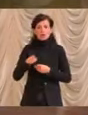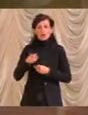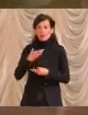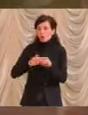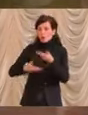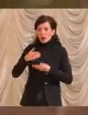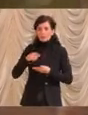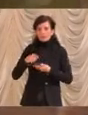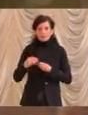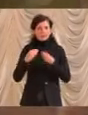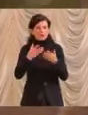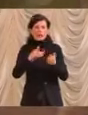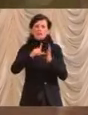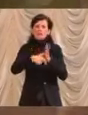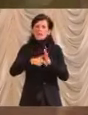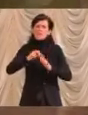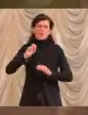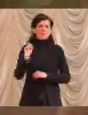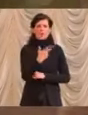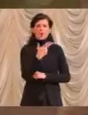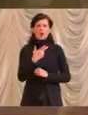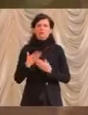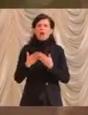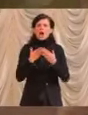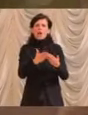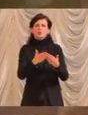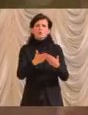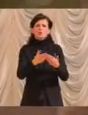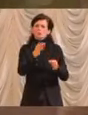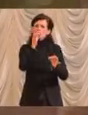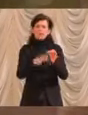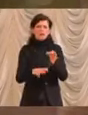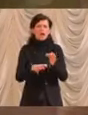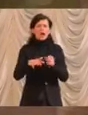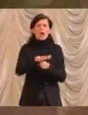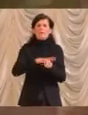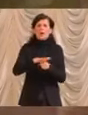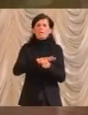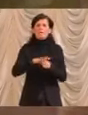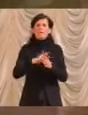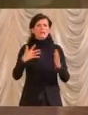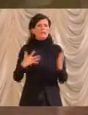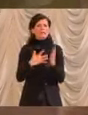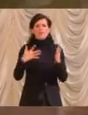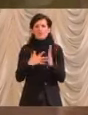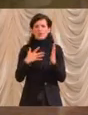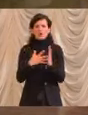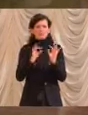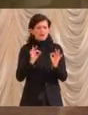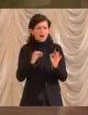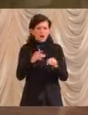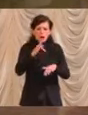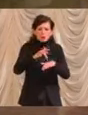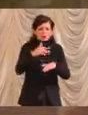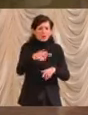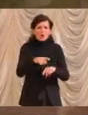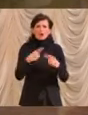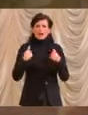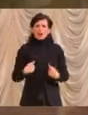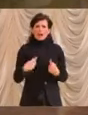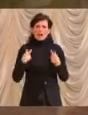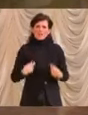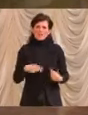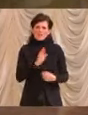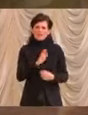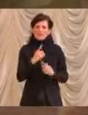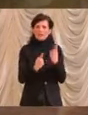arrivare immediatamente un aiuto concreto a chi è più in difficoltà. E quindi noi oggi abbiamo